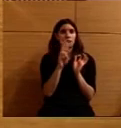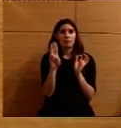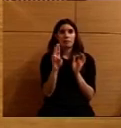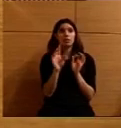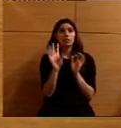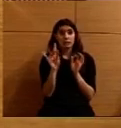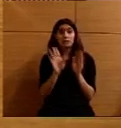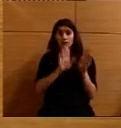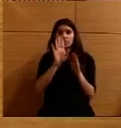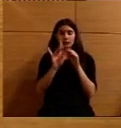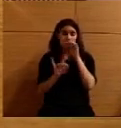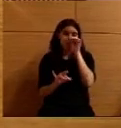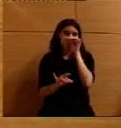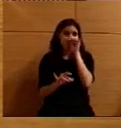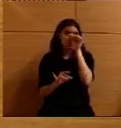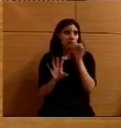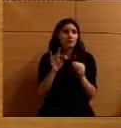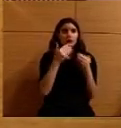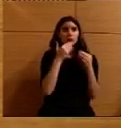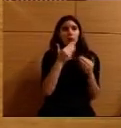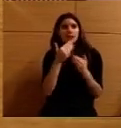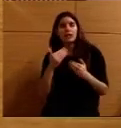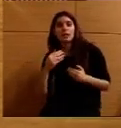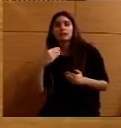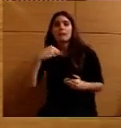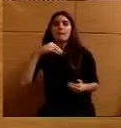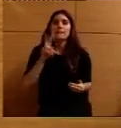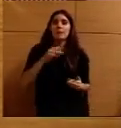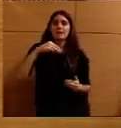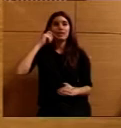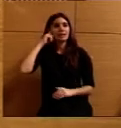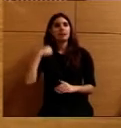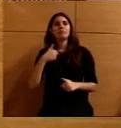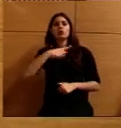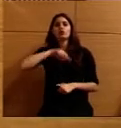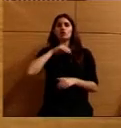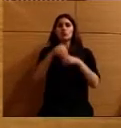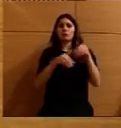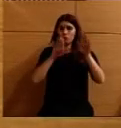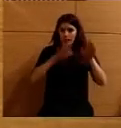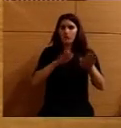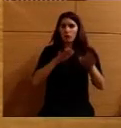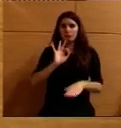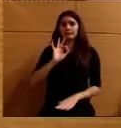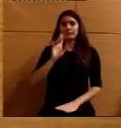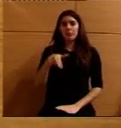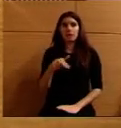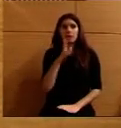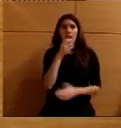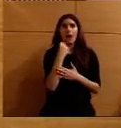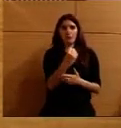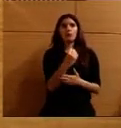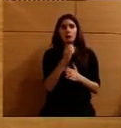Popular, ¿vol fer alguna intervenció? Moltíssimes gràcies, vicepresidenta. Nosaltres votarem a favor, recolzem la